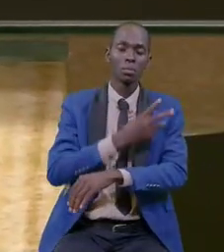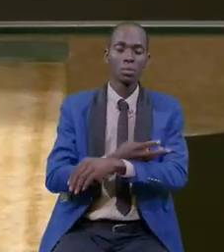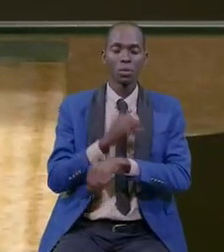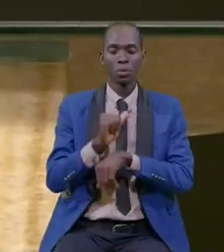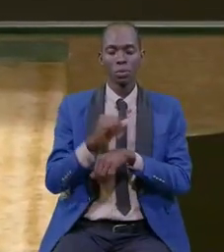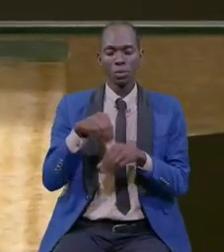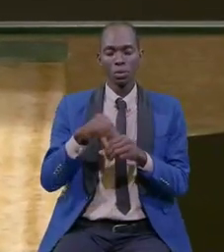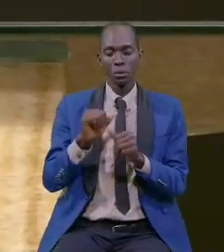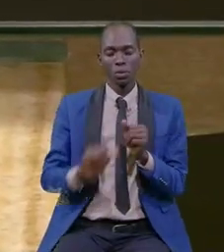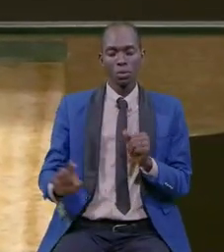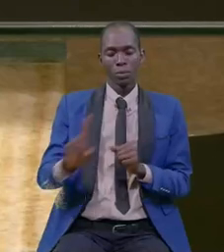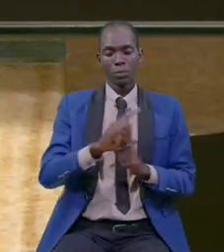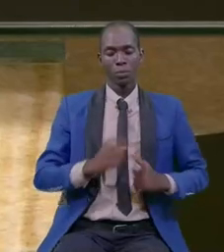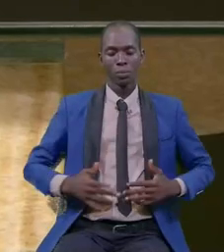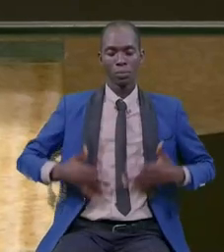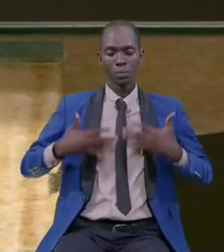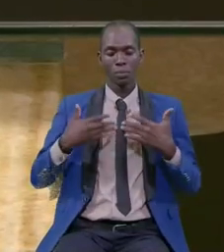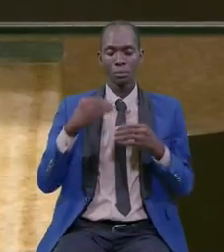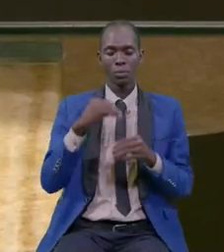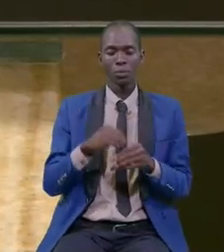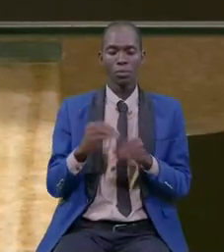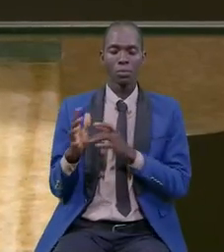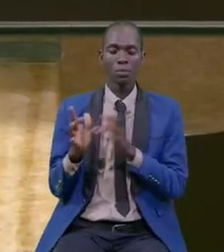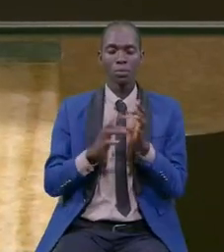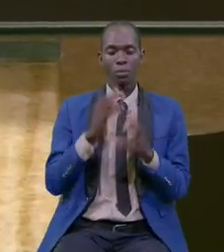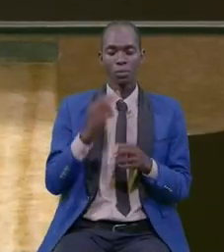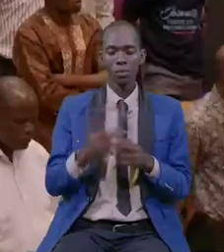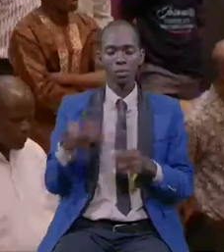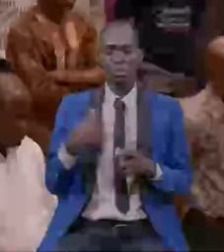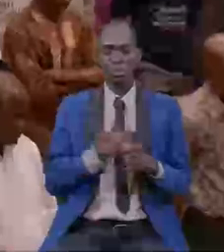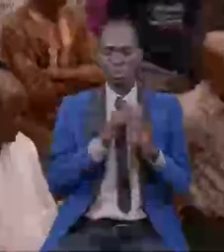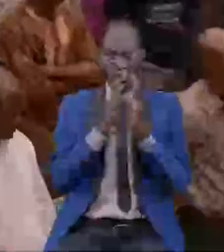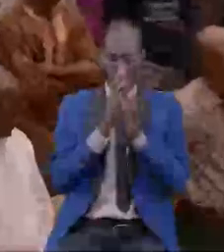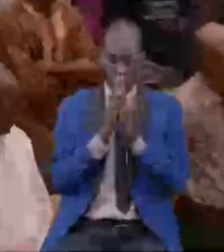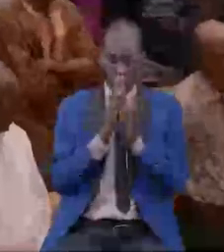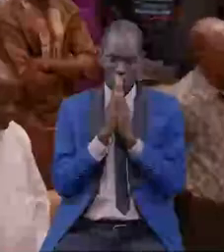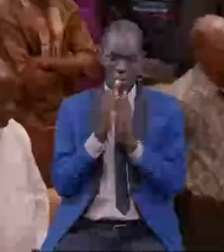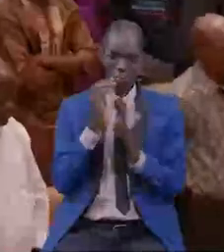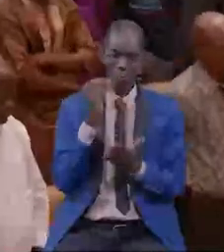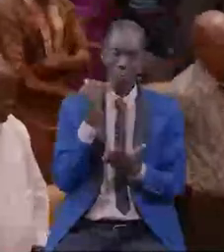puissante dans toutes les vie merci Seigneur au nom de Jésus nous prions